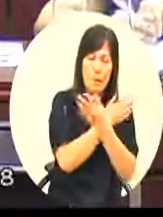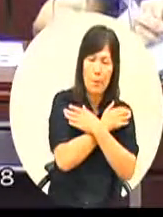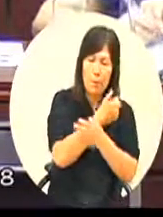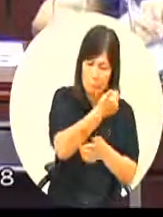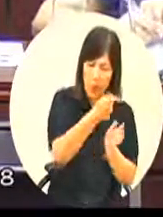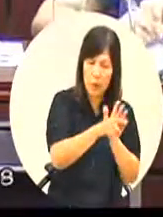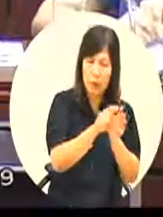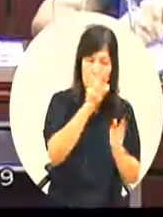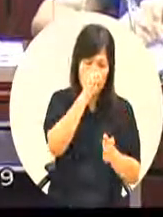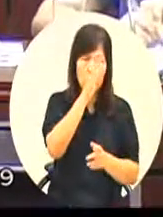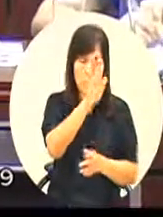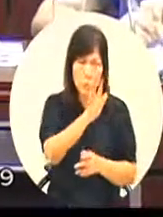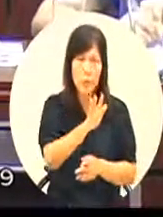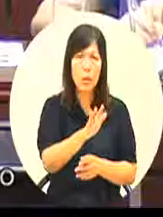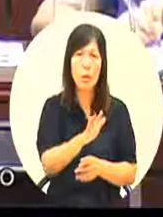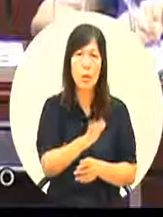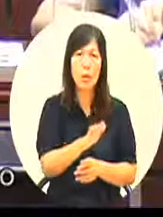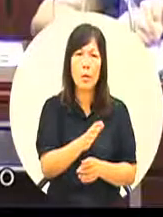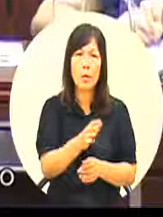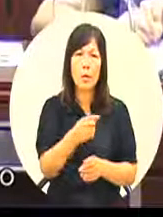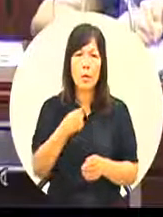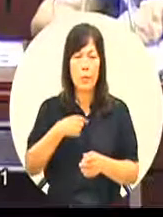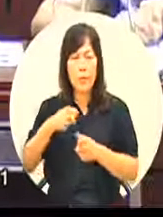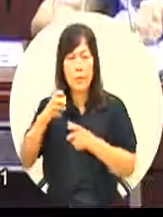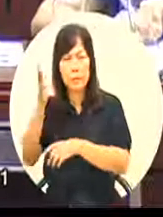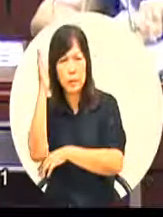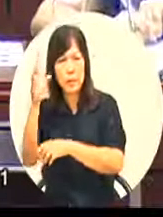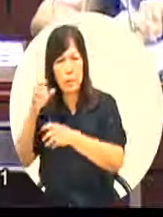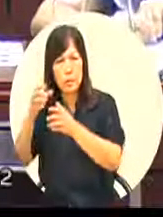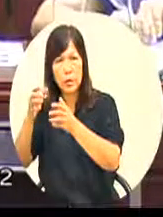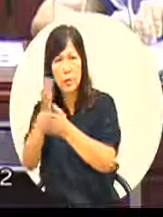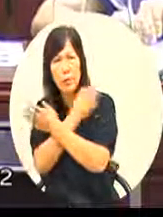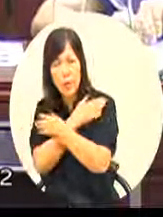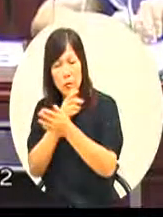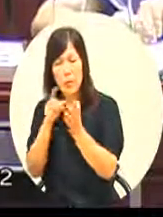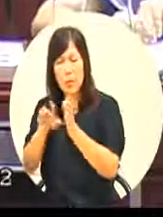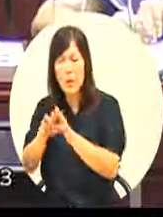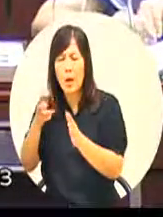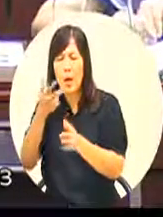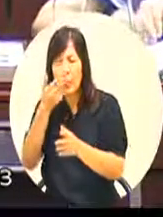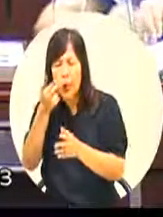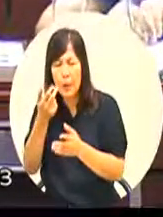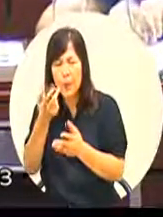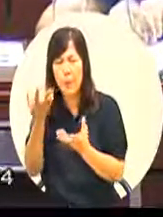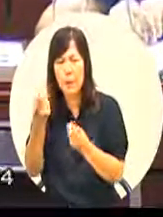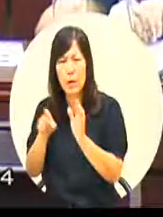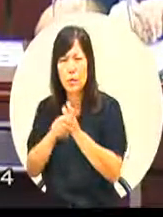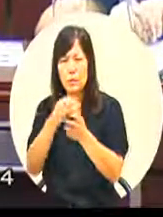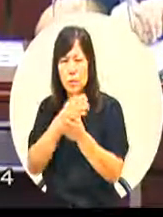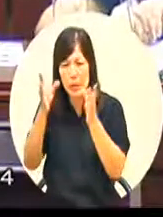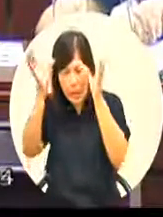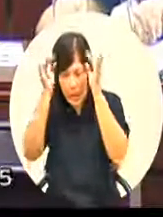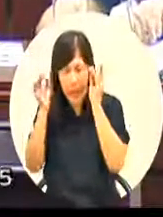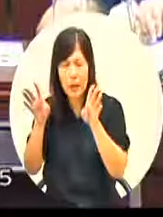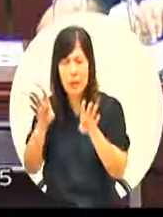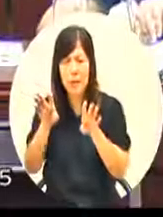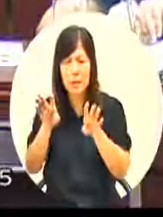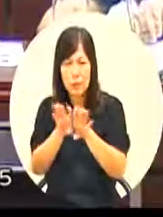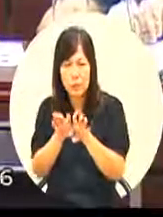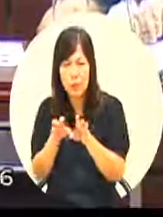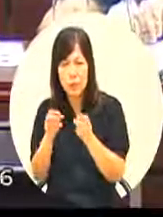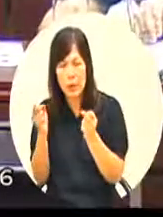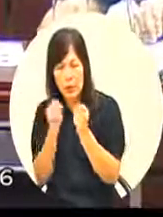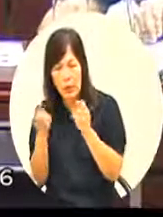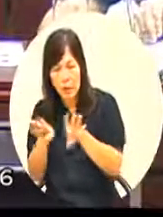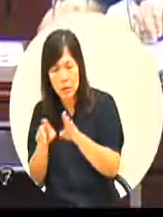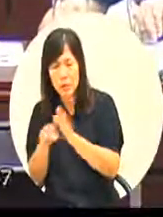内容。那在我们的公立幼儿园比较不方便的是，他寒暑假还有课后没有办法延班哦，对有些